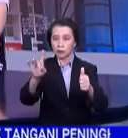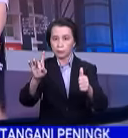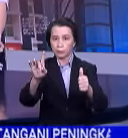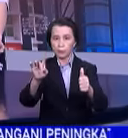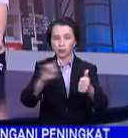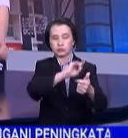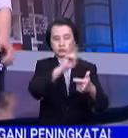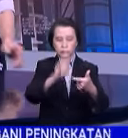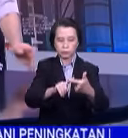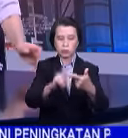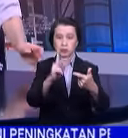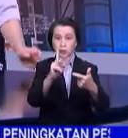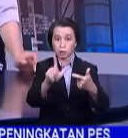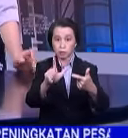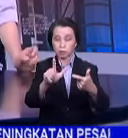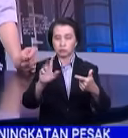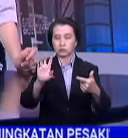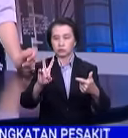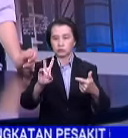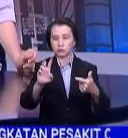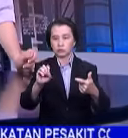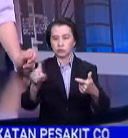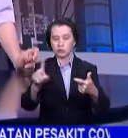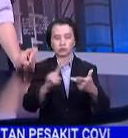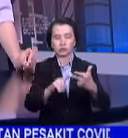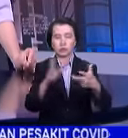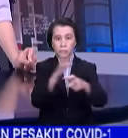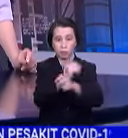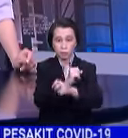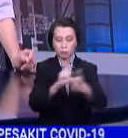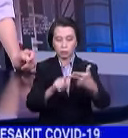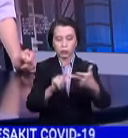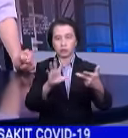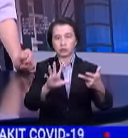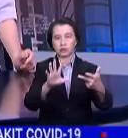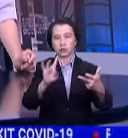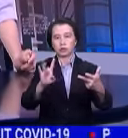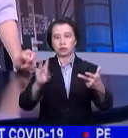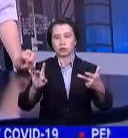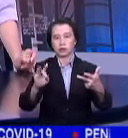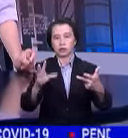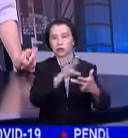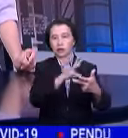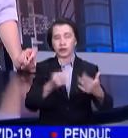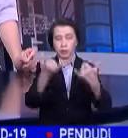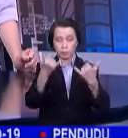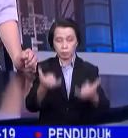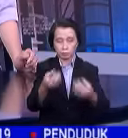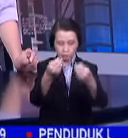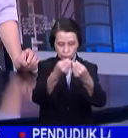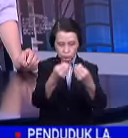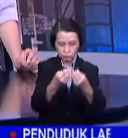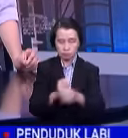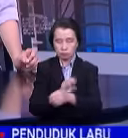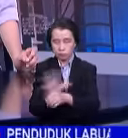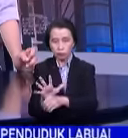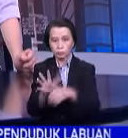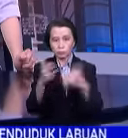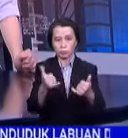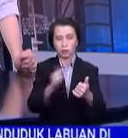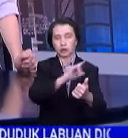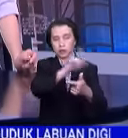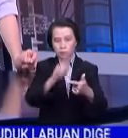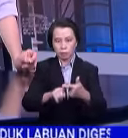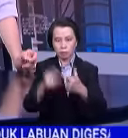2,728 kes diikuti Kuala Lumpur 701 dan Sarawak 588. Dan berikut status COVID semasa